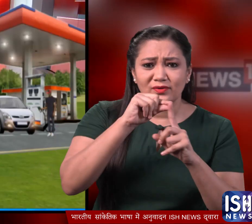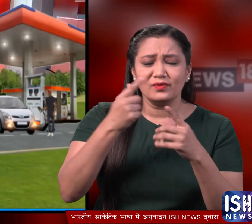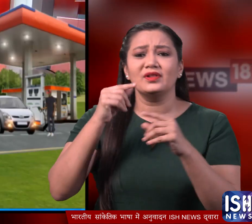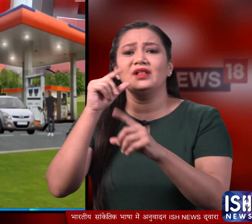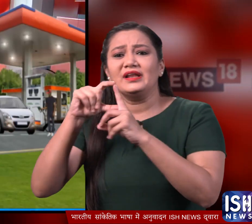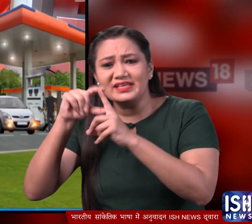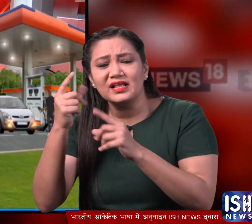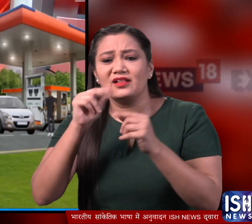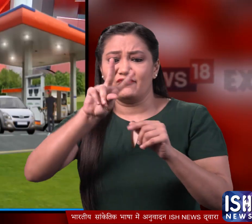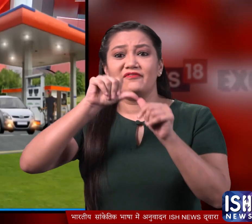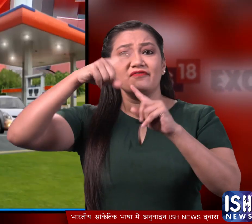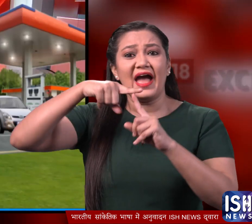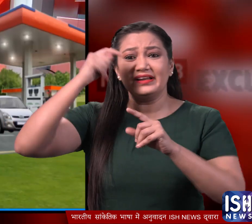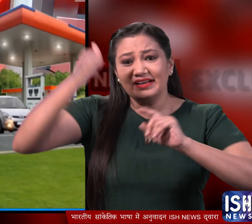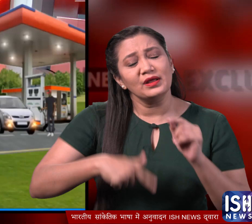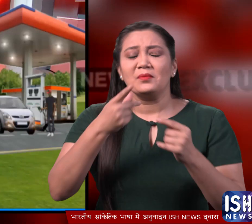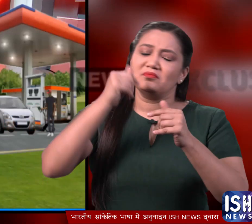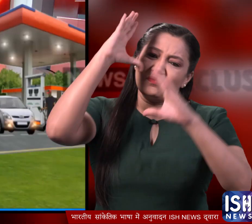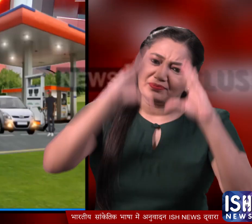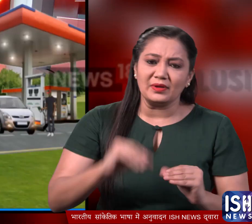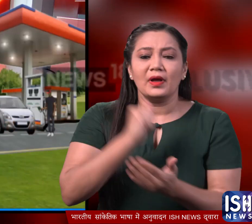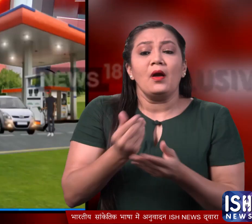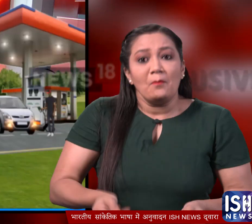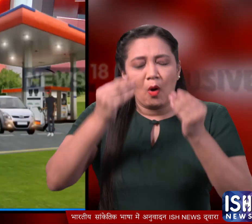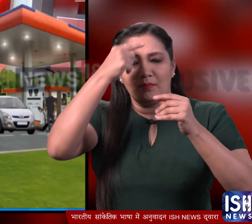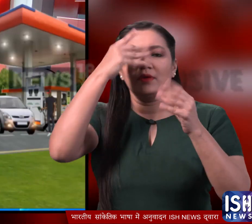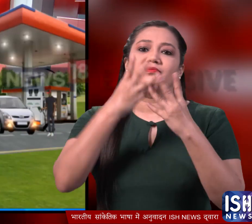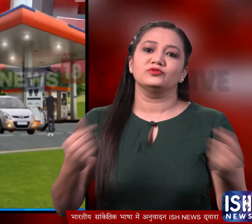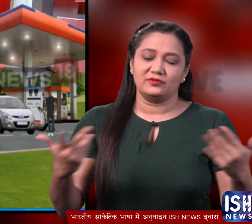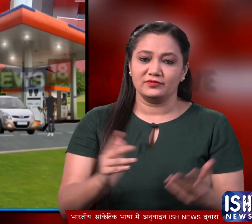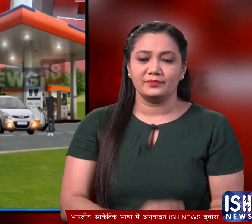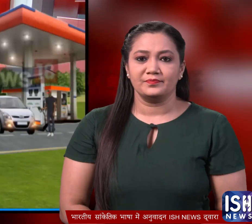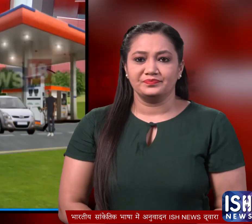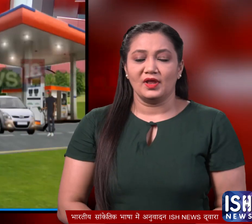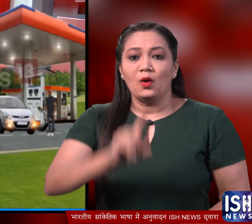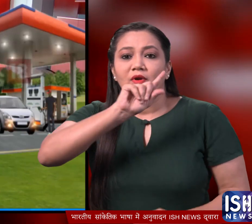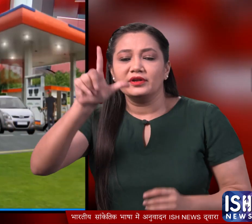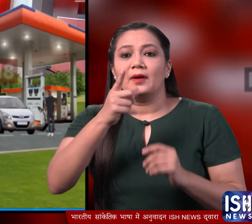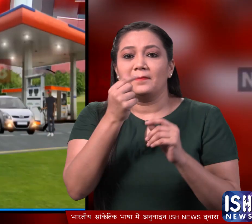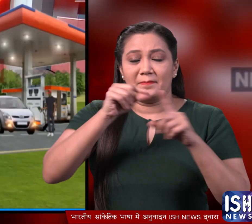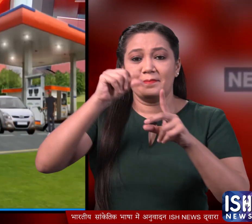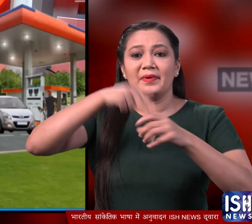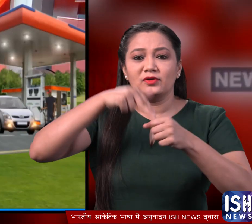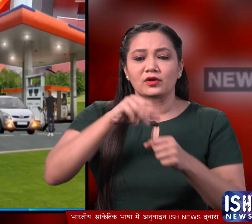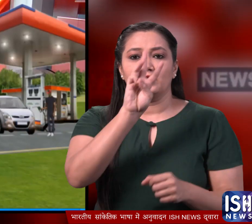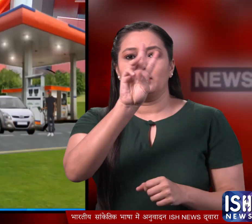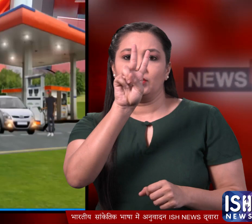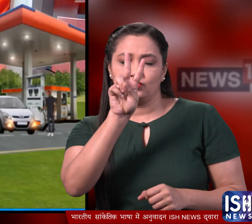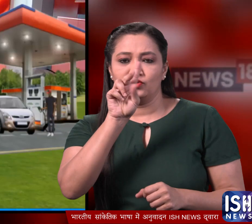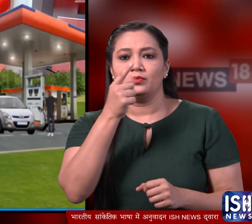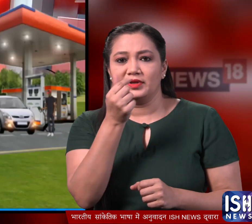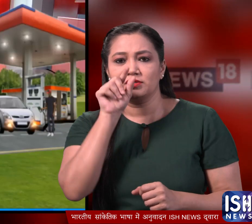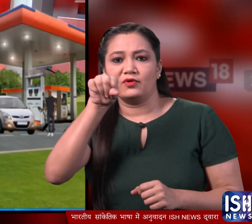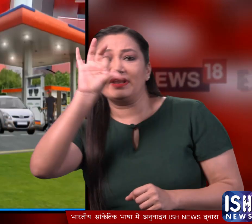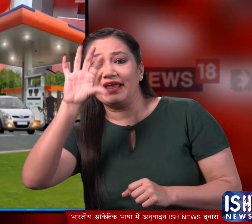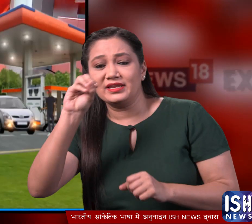پر ویٹ میں کٹوٹی کریں جس سے عام لوگوں کو اور راہت مل سکے ایک لیٹر پیٹرول پر ابھی کیندر سرکار 32 روپے